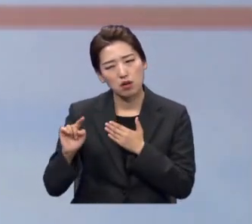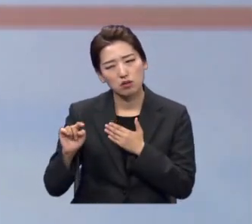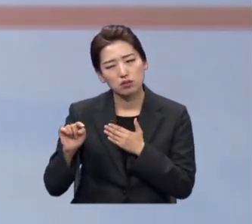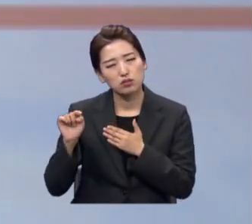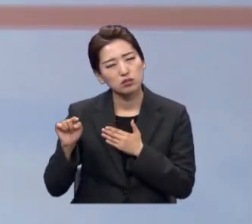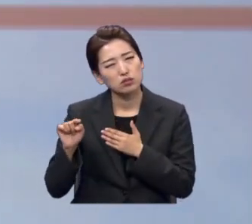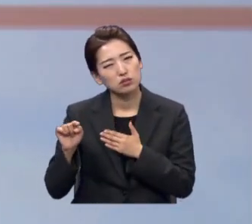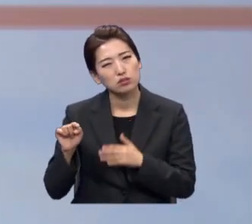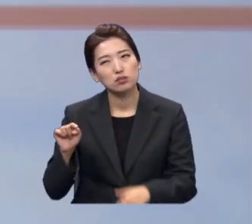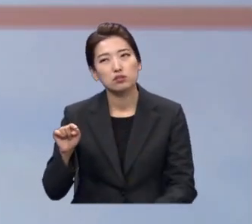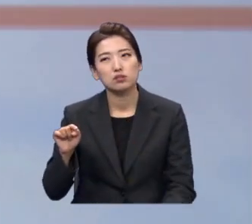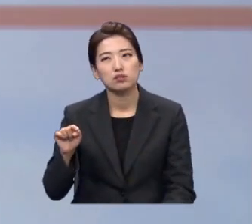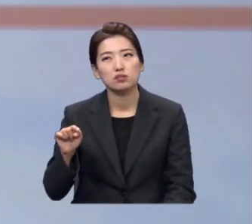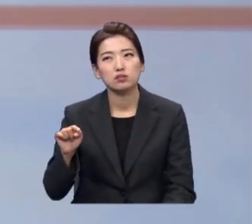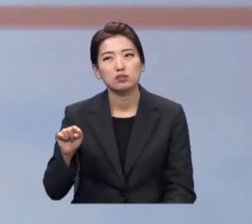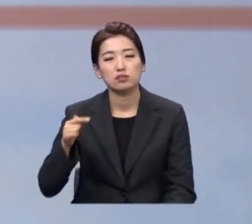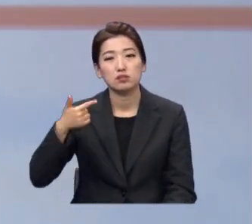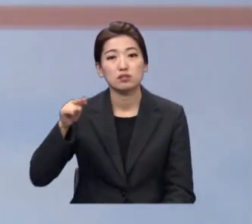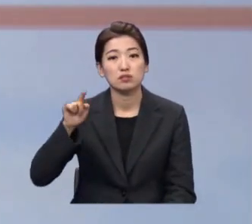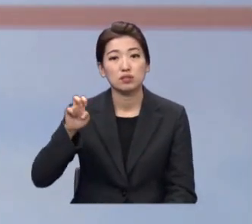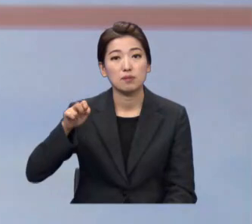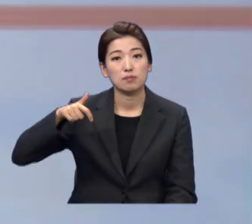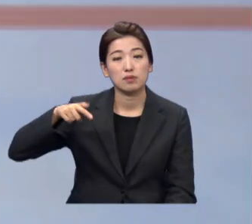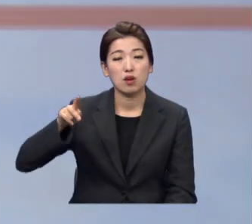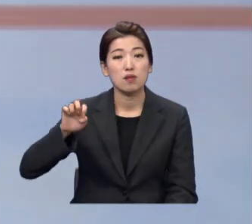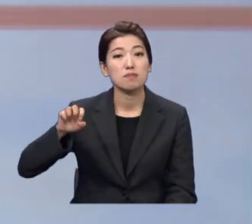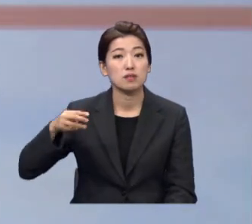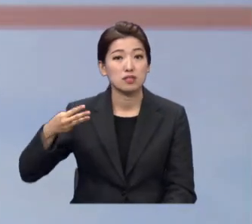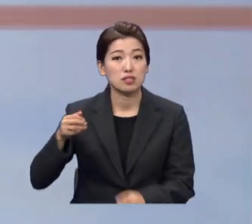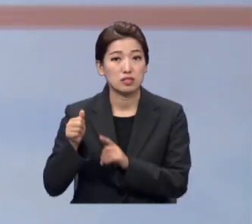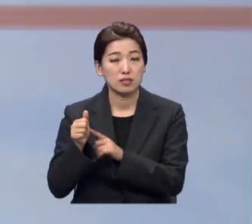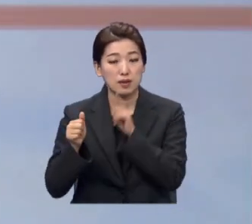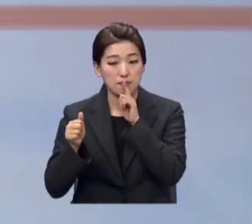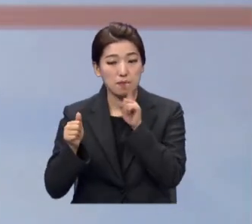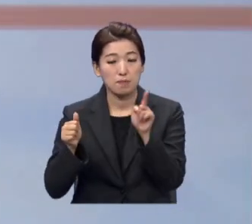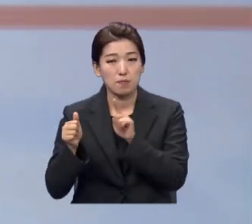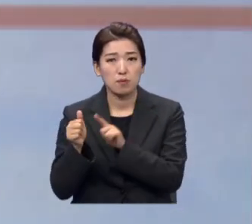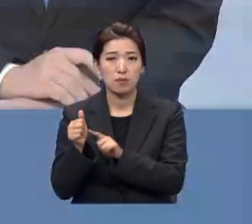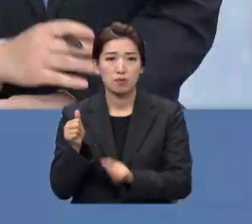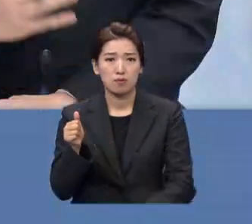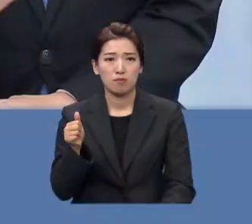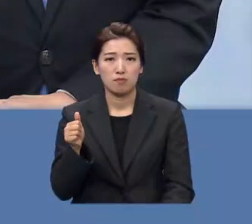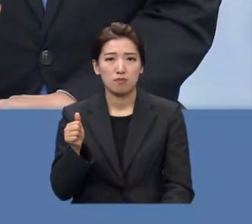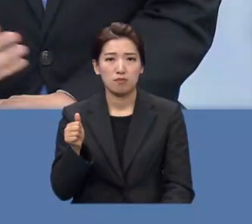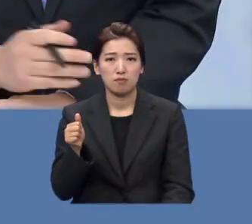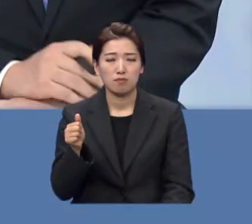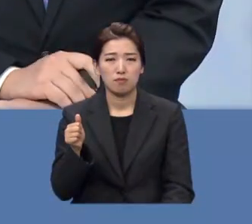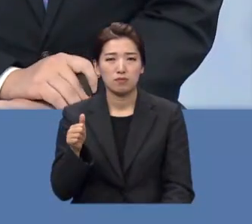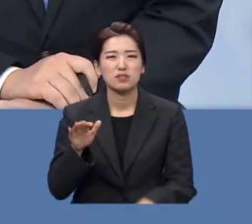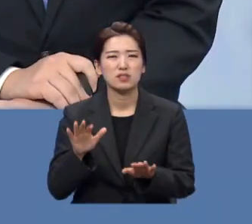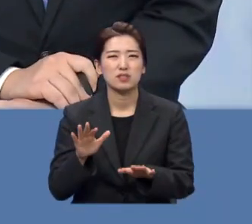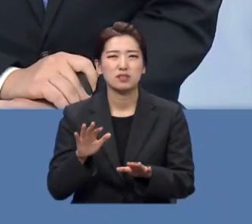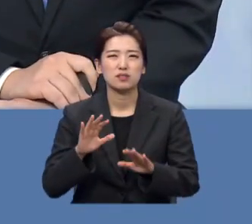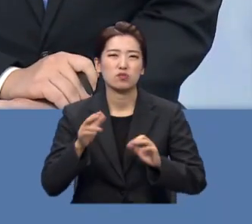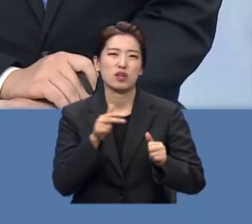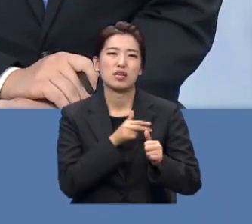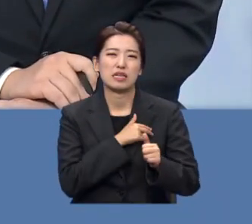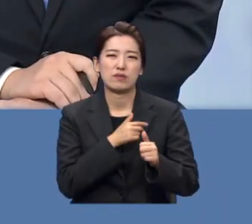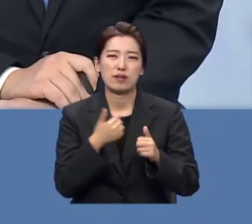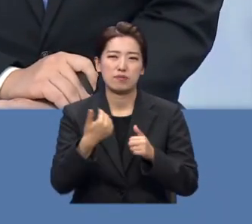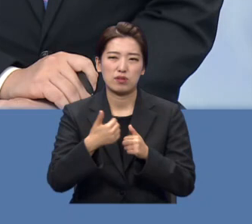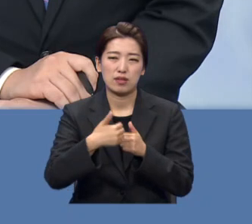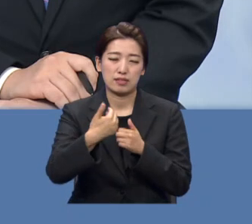그런 움직임이라면 아무래도 지금 남경필 전 지사도 스스로 말을 했지만 그런 제의가 있다라는 말씀을 하시지